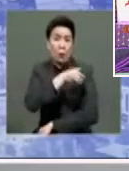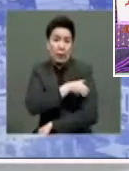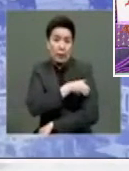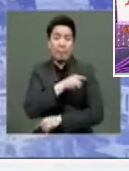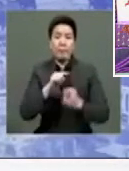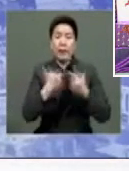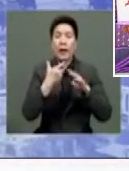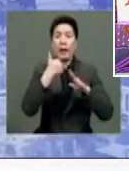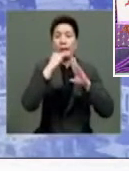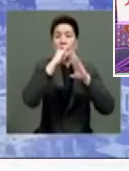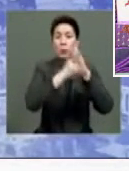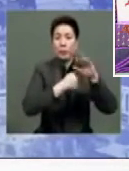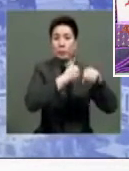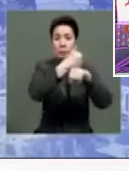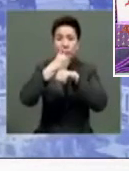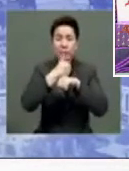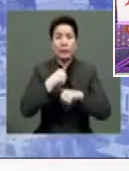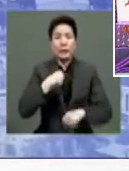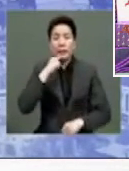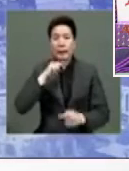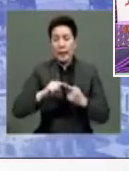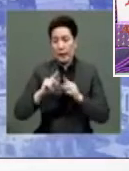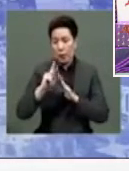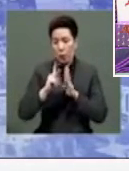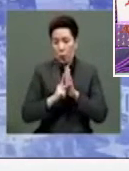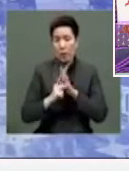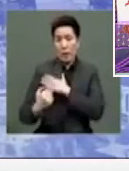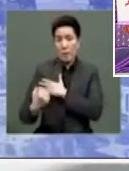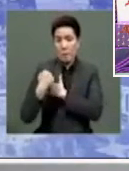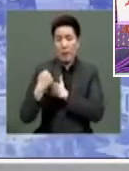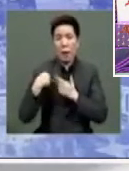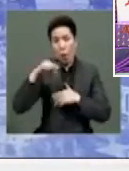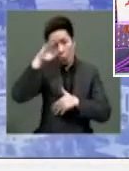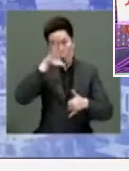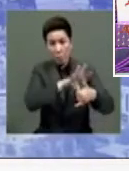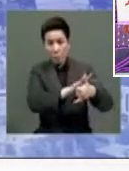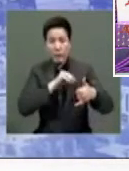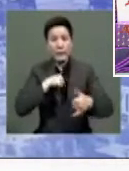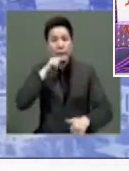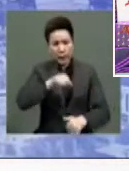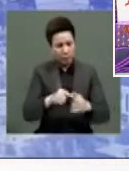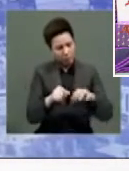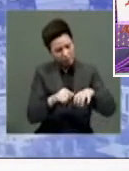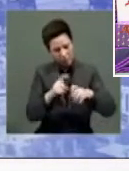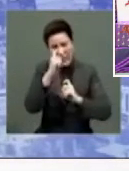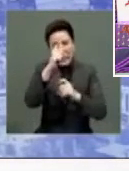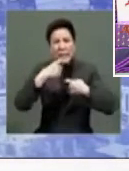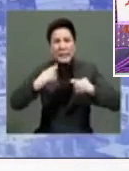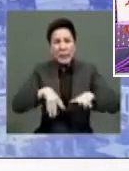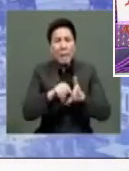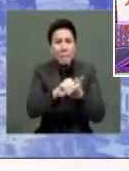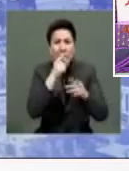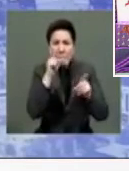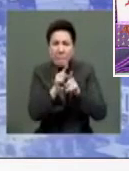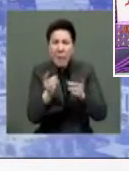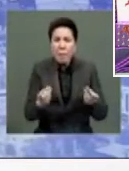โควิดอ่ะนะใช่คนก็ไปแออคนก็ไปออนี้ได้เงินไม่พอมันจะได้เชื้อติดมาด้วยก็เลยนี่นะฮะอ่า